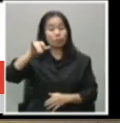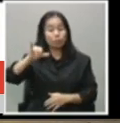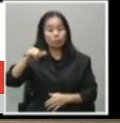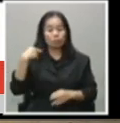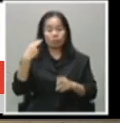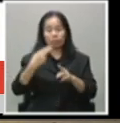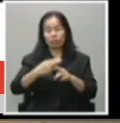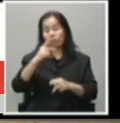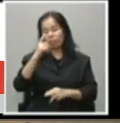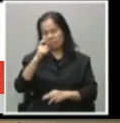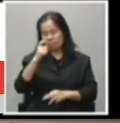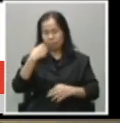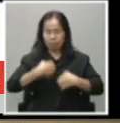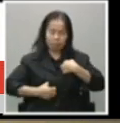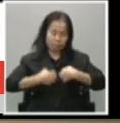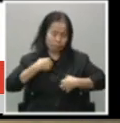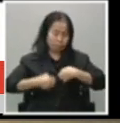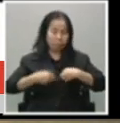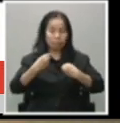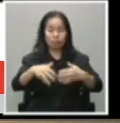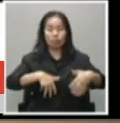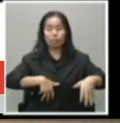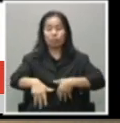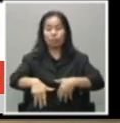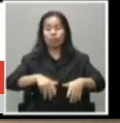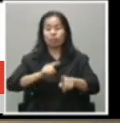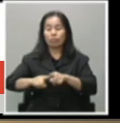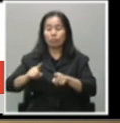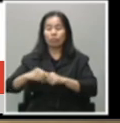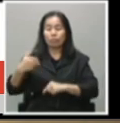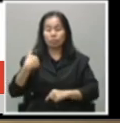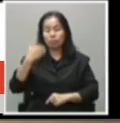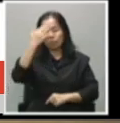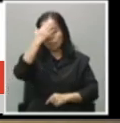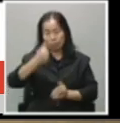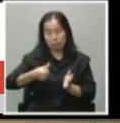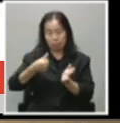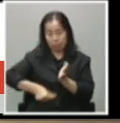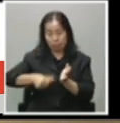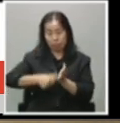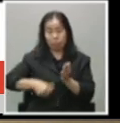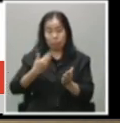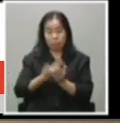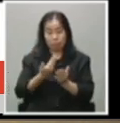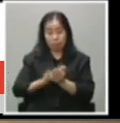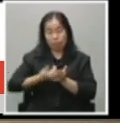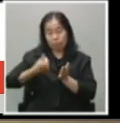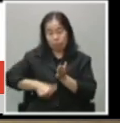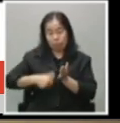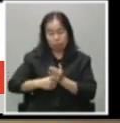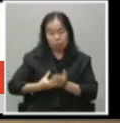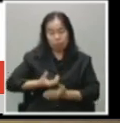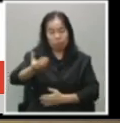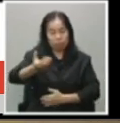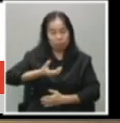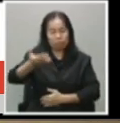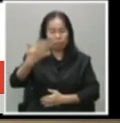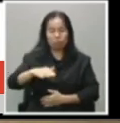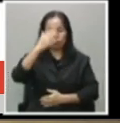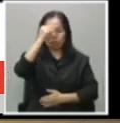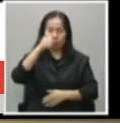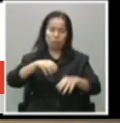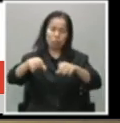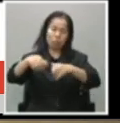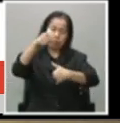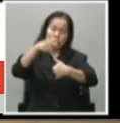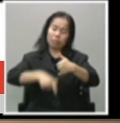ายแล้วก็ความคับแค้นใจให้กับพี่น้องประชาชนว่าทำไมภาษีของเขาถึงถูกบริหารด้วยคนที่ไม่มีความสามารถเช่นนี้และ